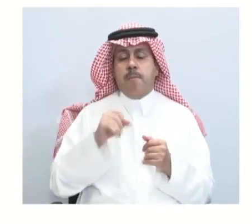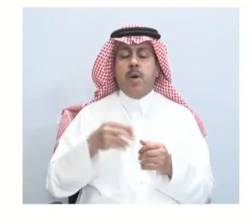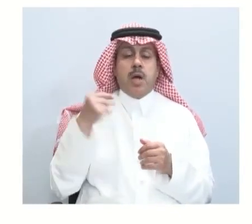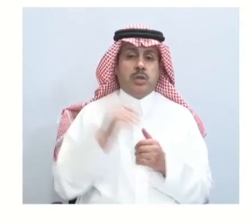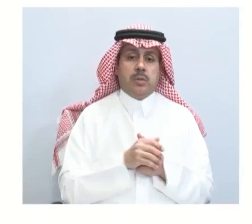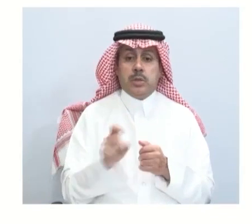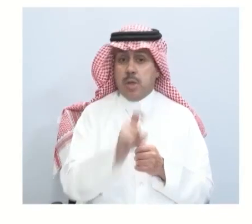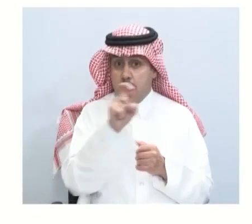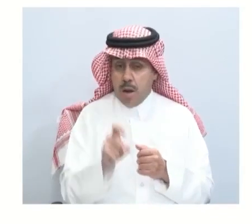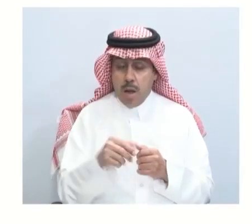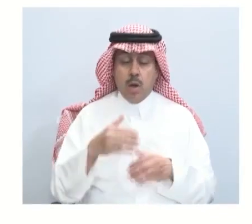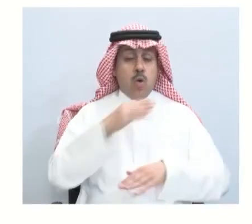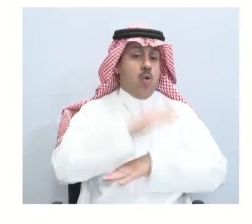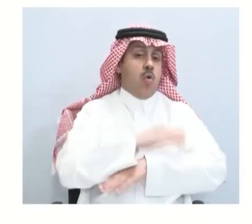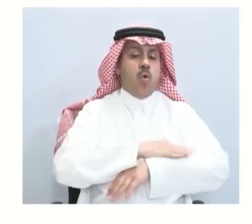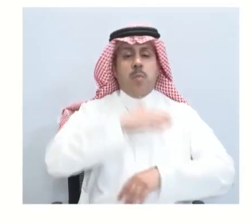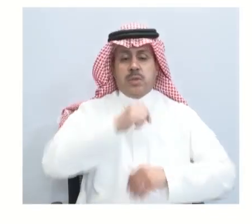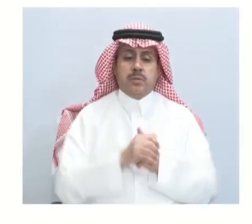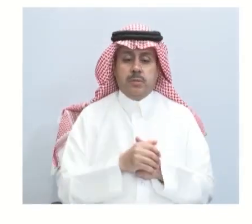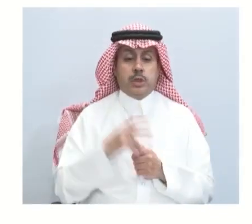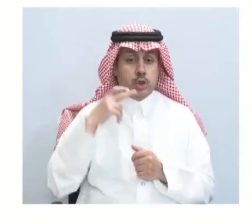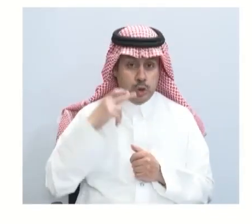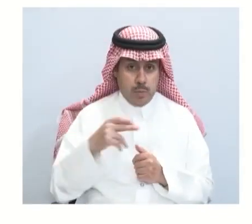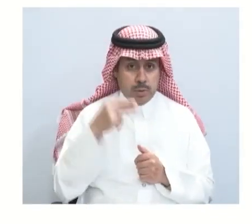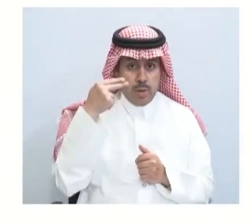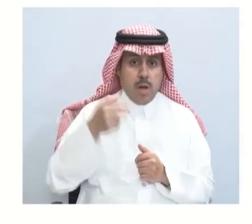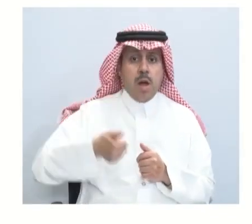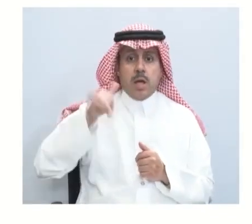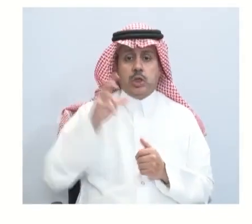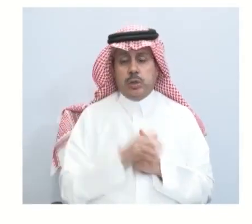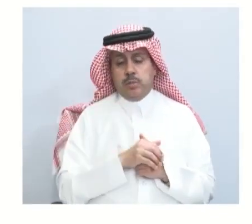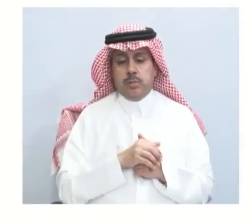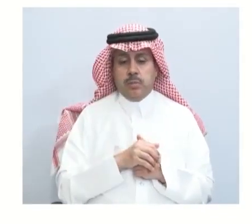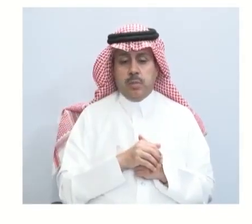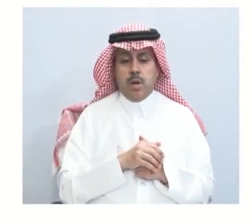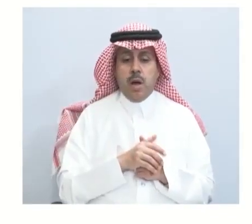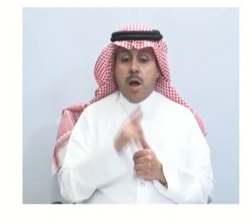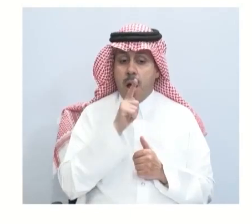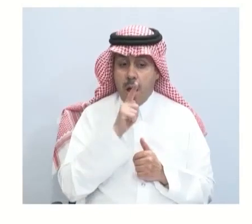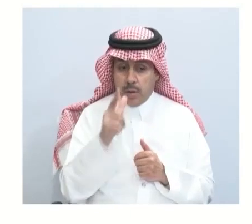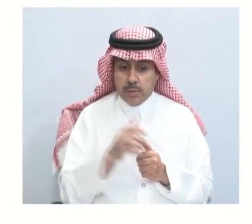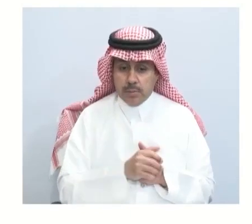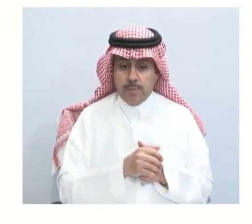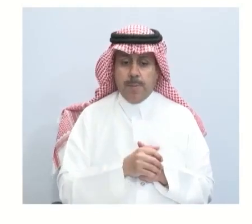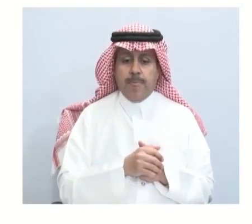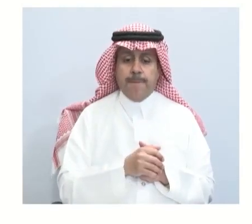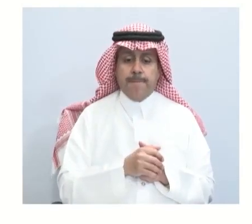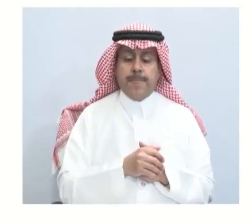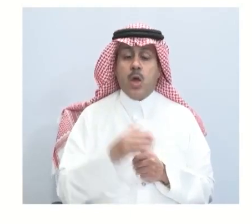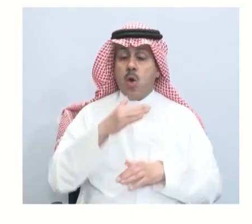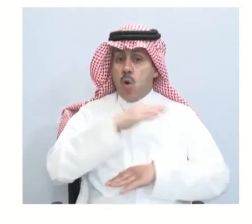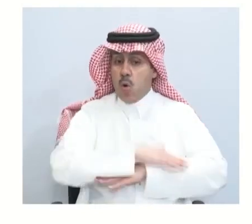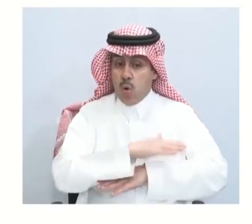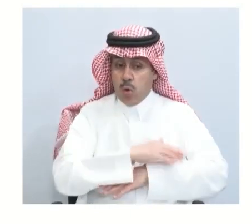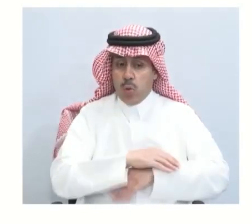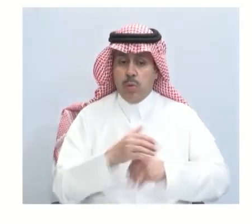عن خلق رسول الله صلى الله عليه وسلم فبماذا اجابت عائشه رضي الله عنها وارضاها ذلك الرجل فقالت خلق النبي عليه